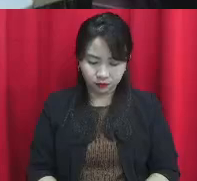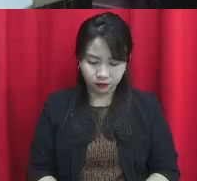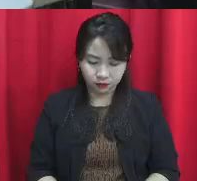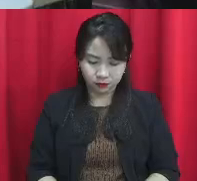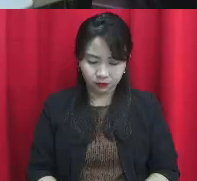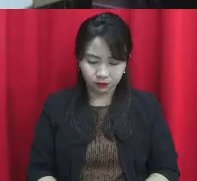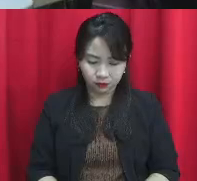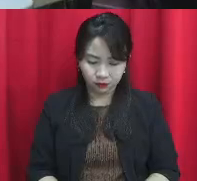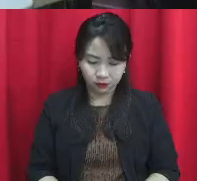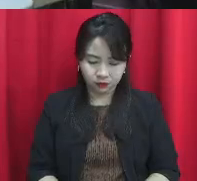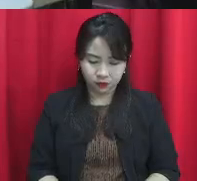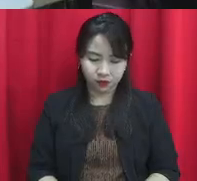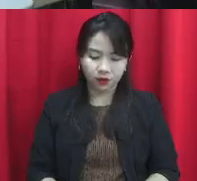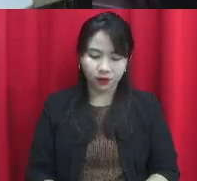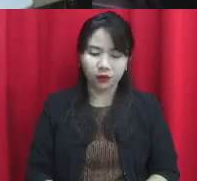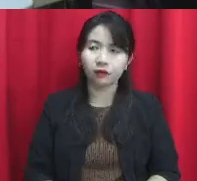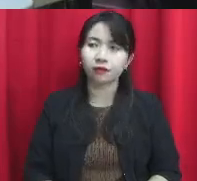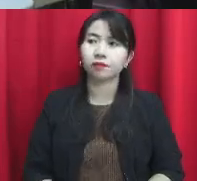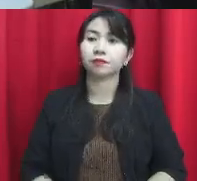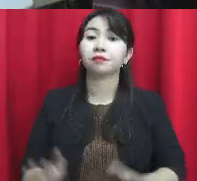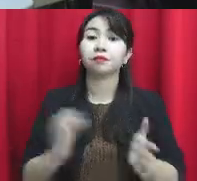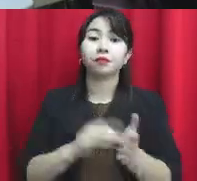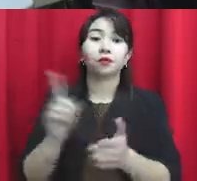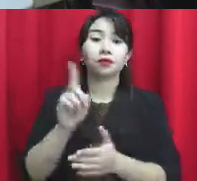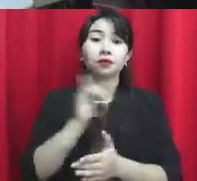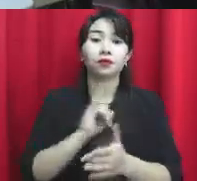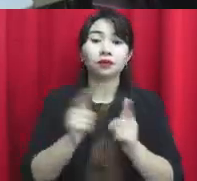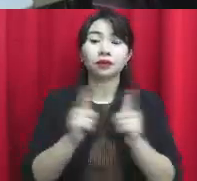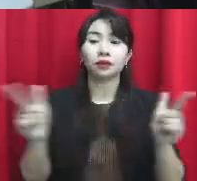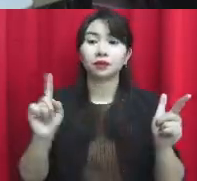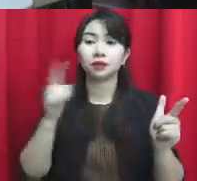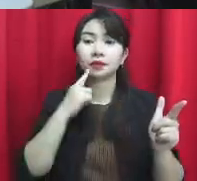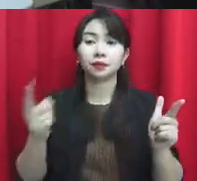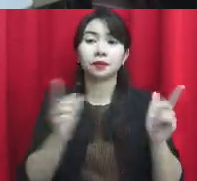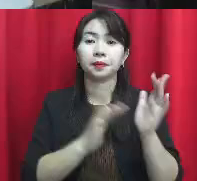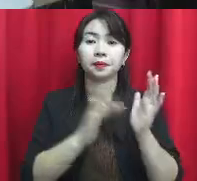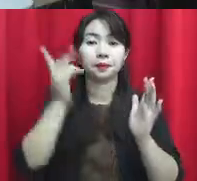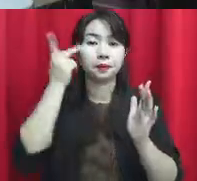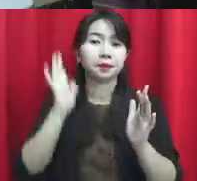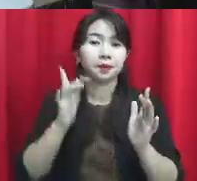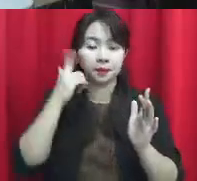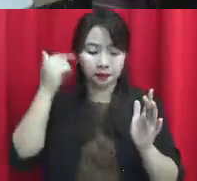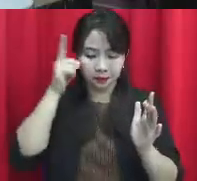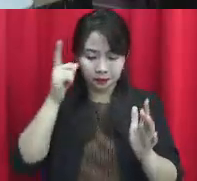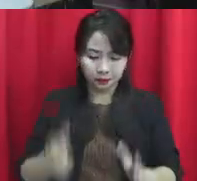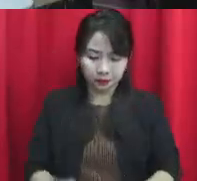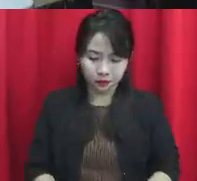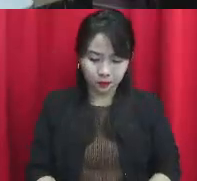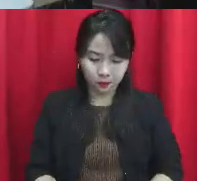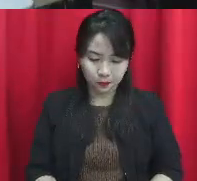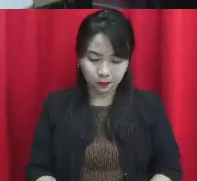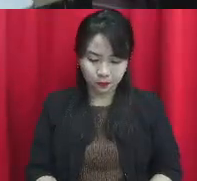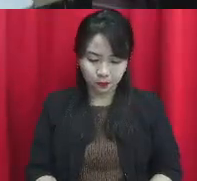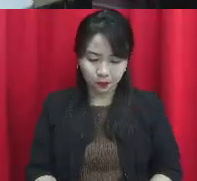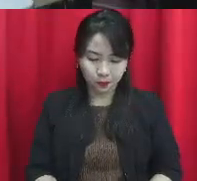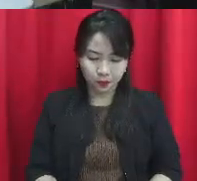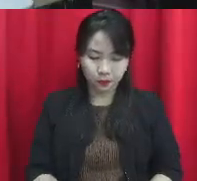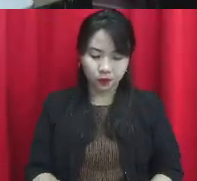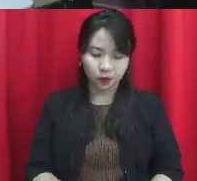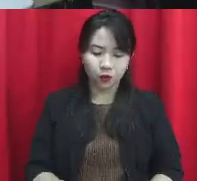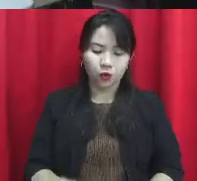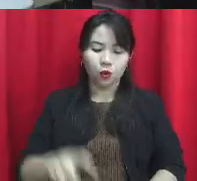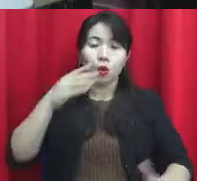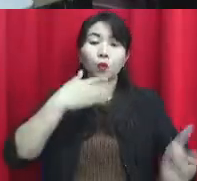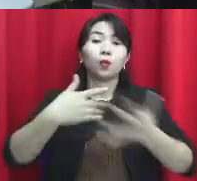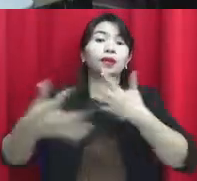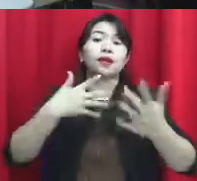na I want to highlight this Sir Mak ito rin yung maganda eh yung sinabi ni Pastor that it is anumang ah anumang panawagan ng Diyos